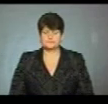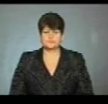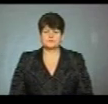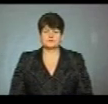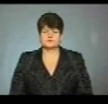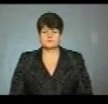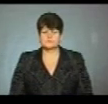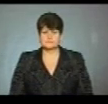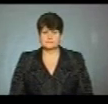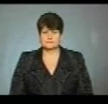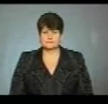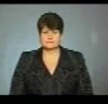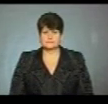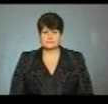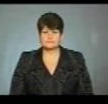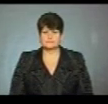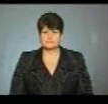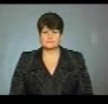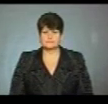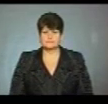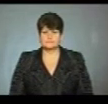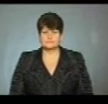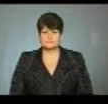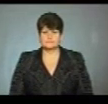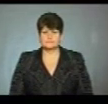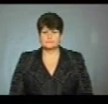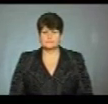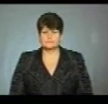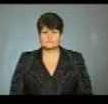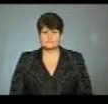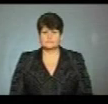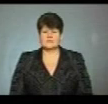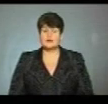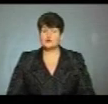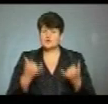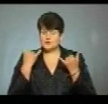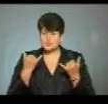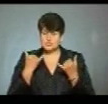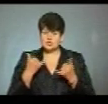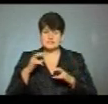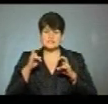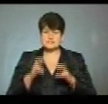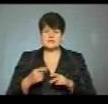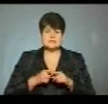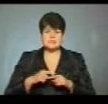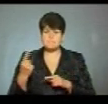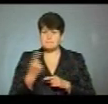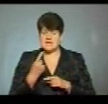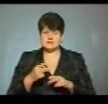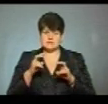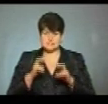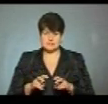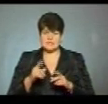Струс, Андрій Бодак, новини на Суспільному, Тернопіль. Сьогоднішнє пленарне засідання – це перше засідання